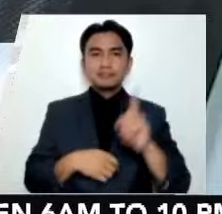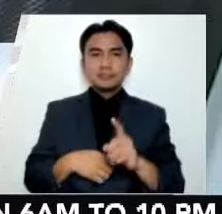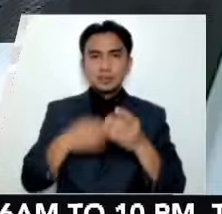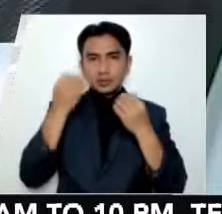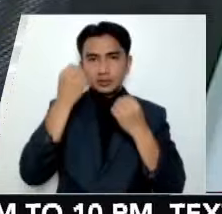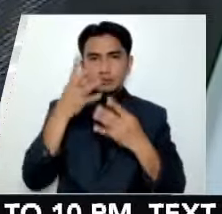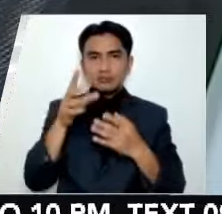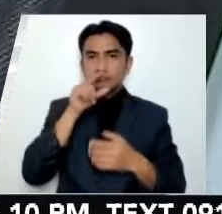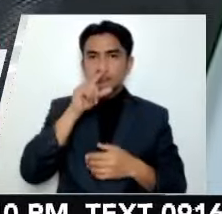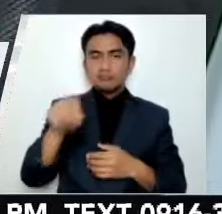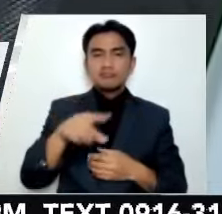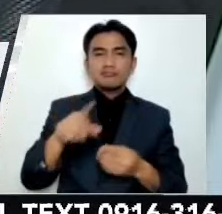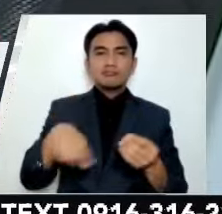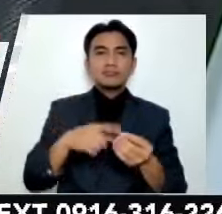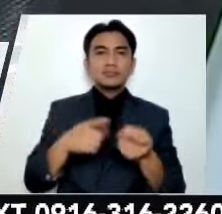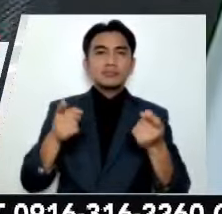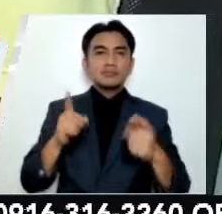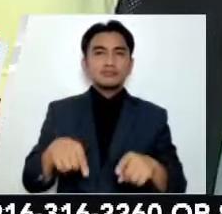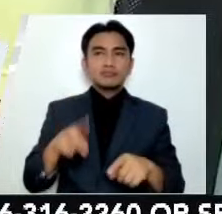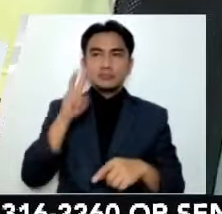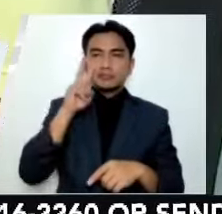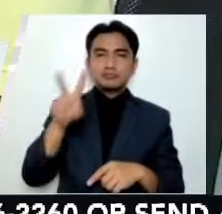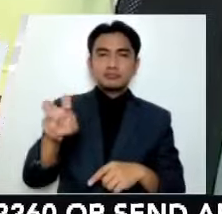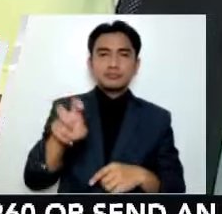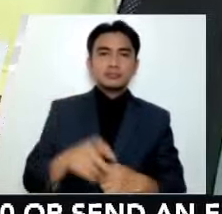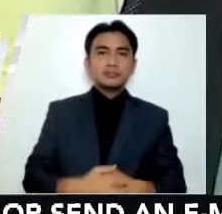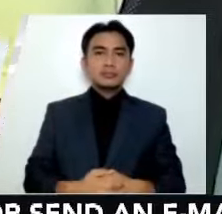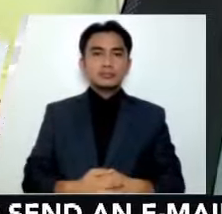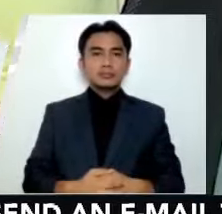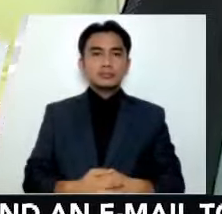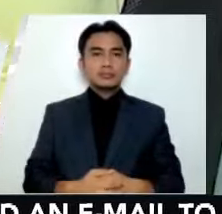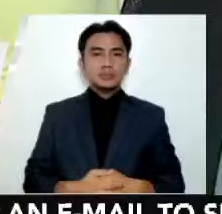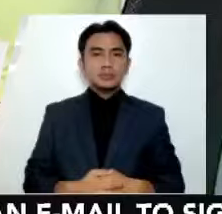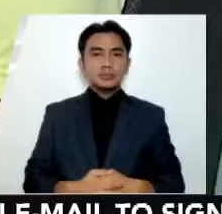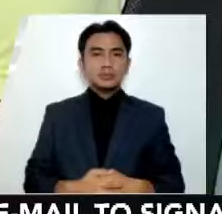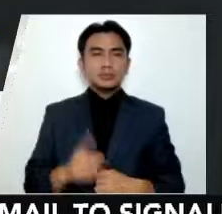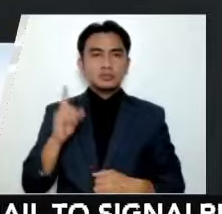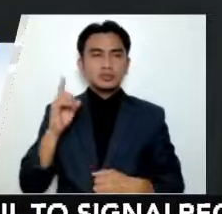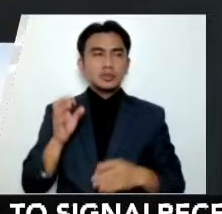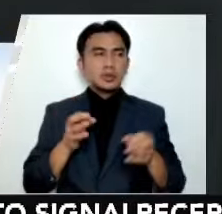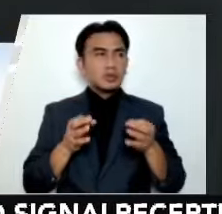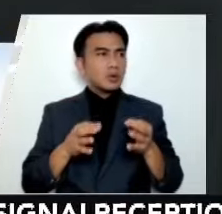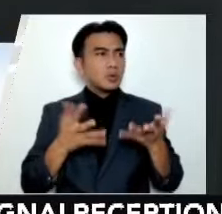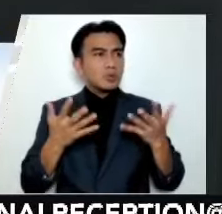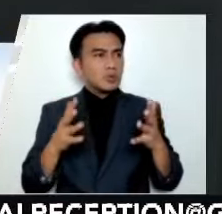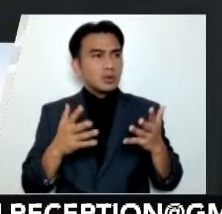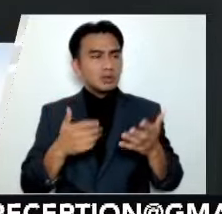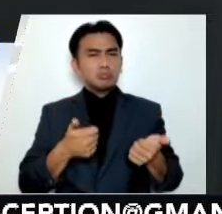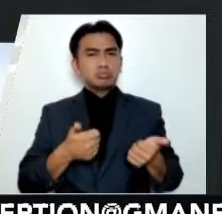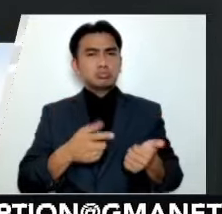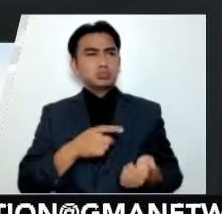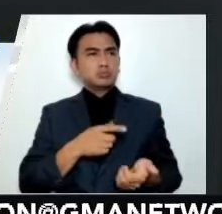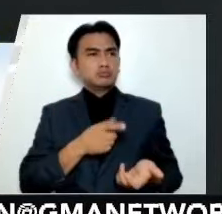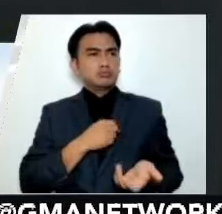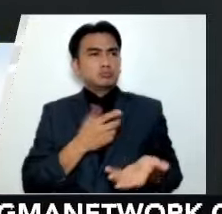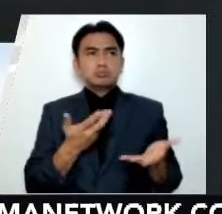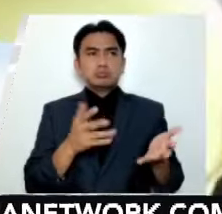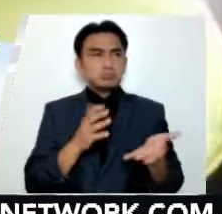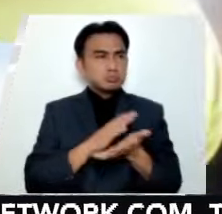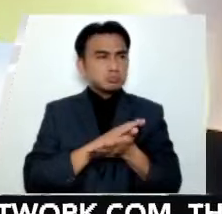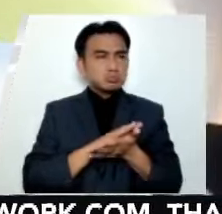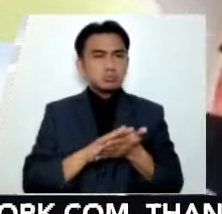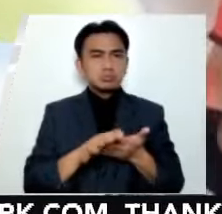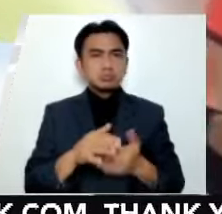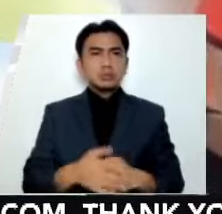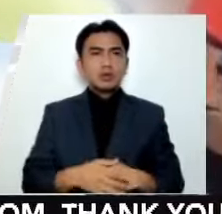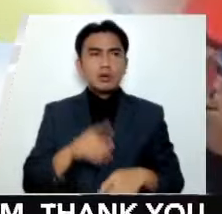witness. Wala po akong sinabi sa kanila, sir. Malinis ang konsensya ko, sir. Hindi ko kaya patayin si Ma'am Ruby.